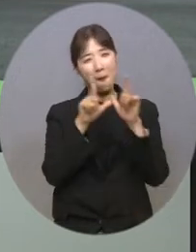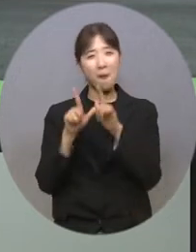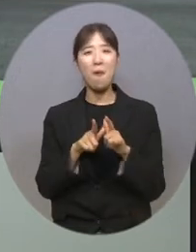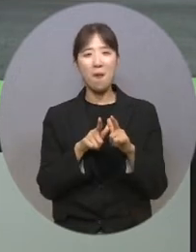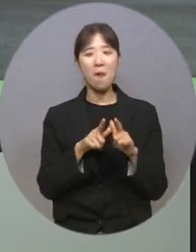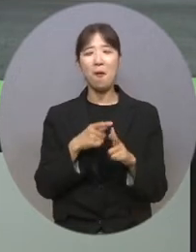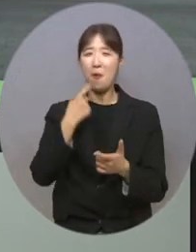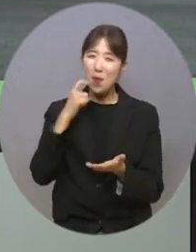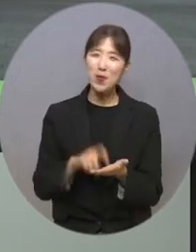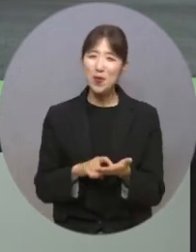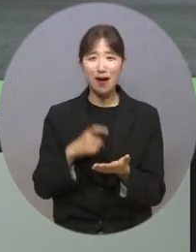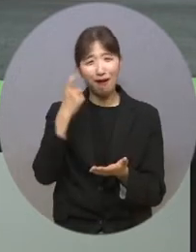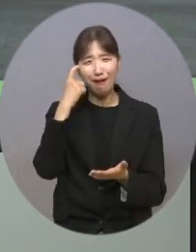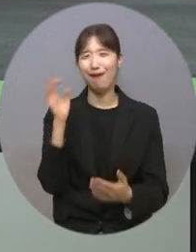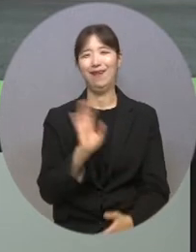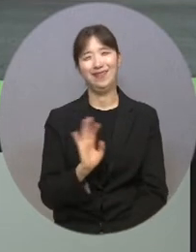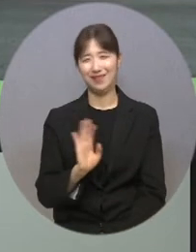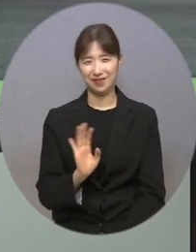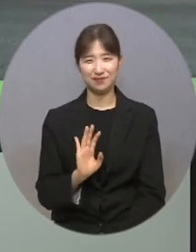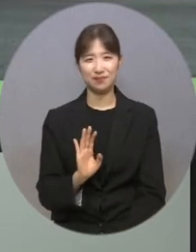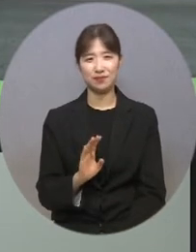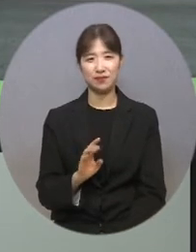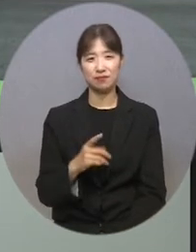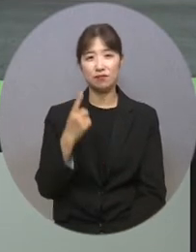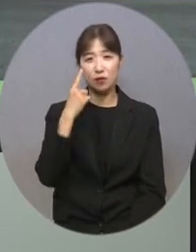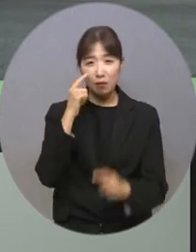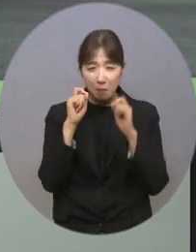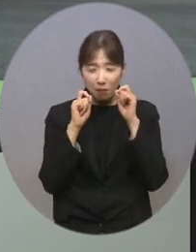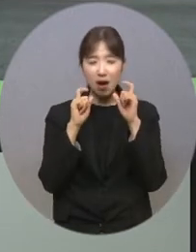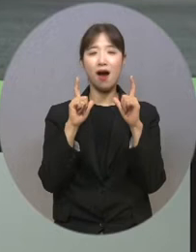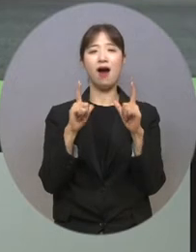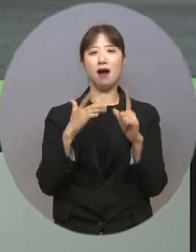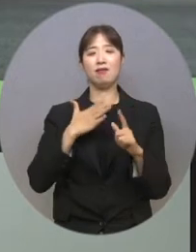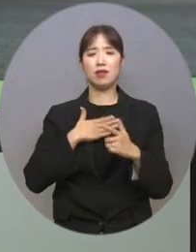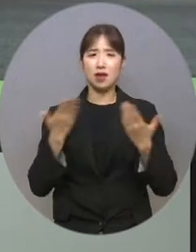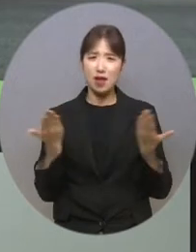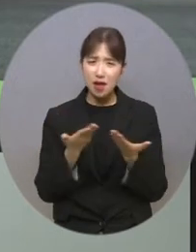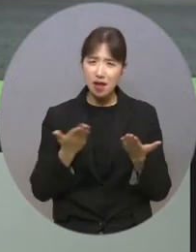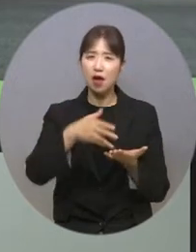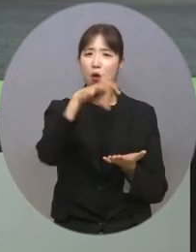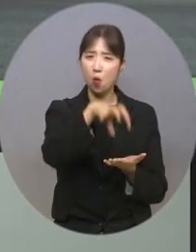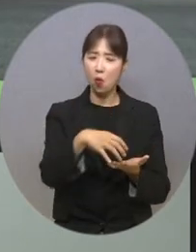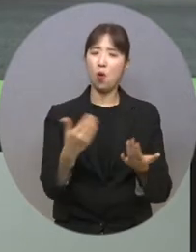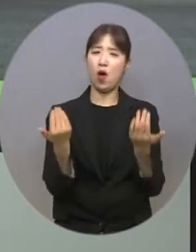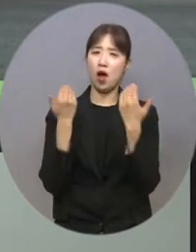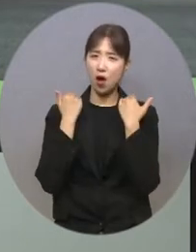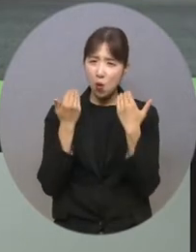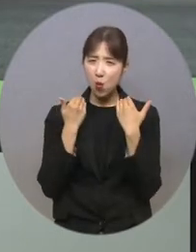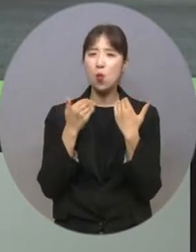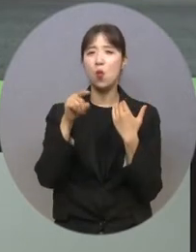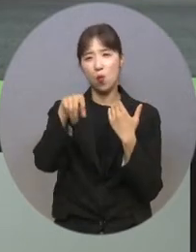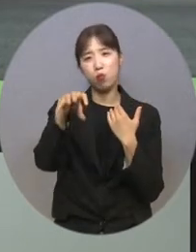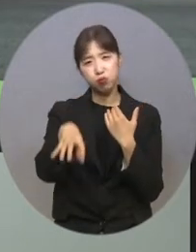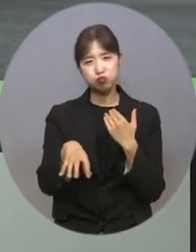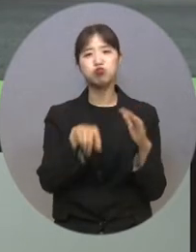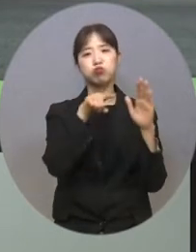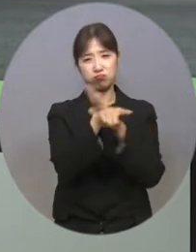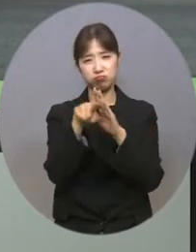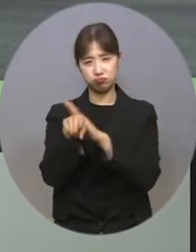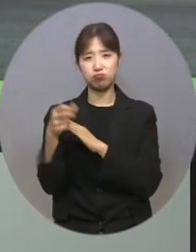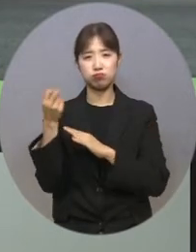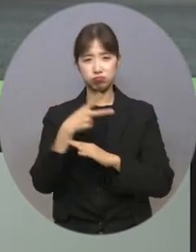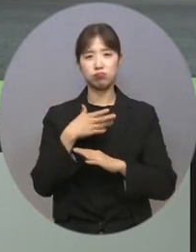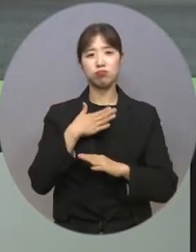않고 그러진 않잖아요 눈을 떠서 내가 일하는 직장이나 학교를 가고 또 누군가와